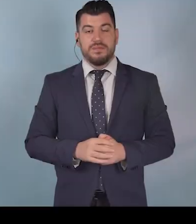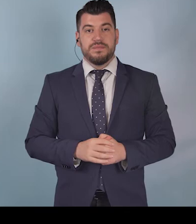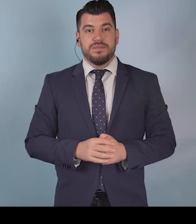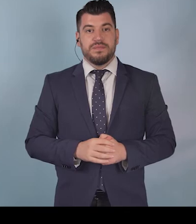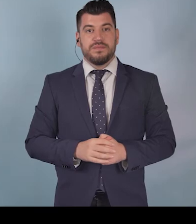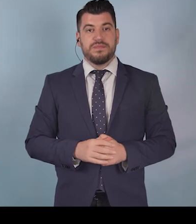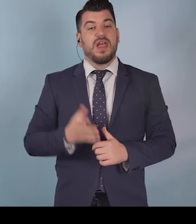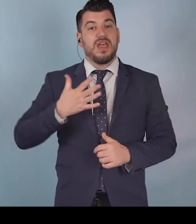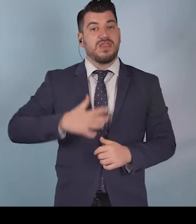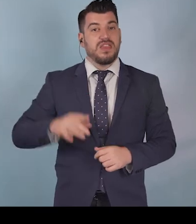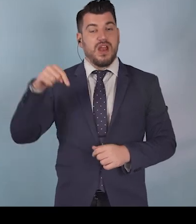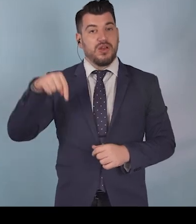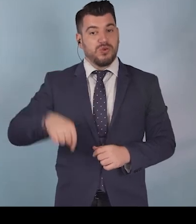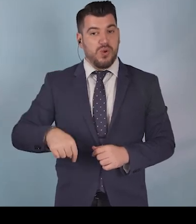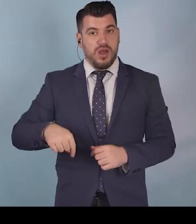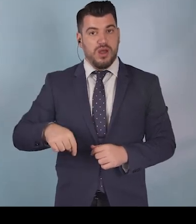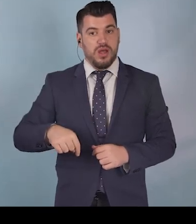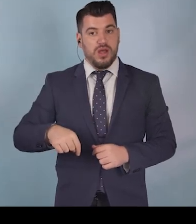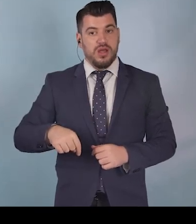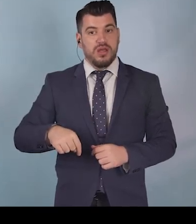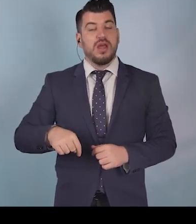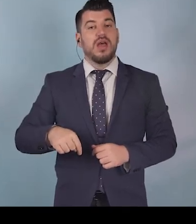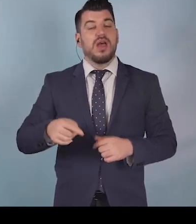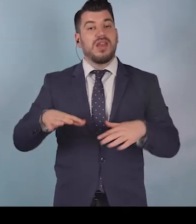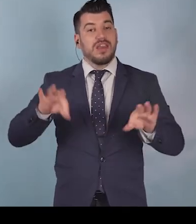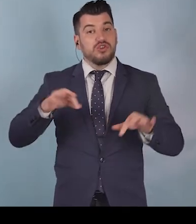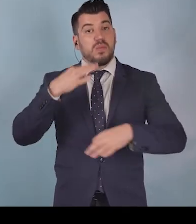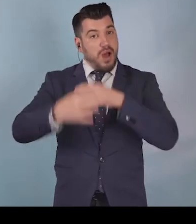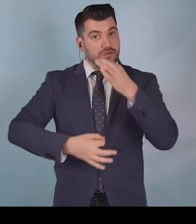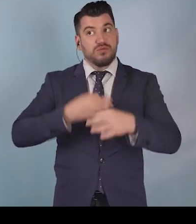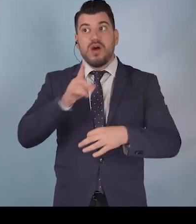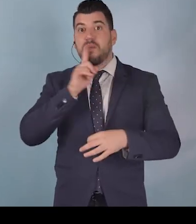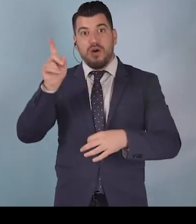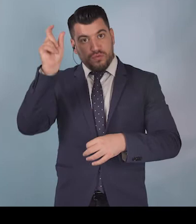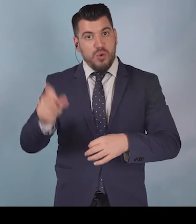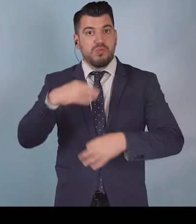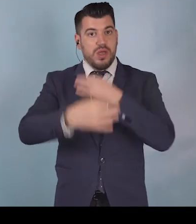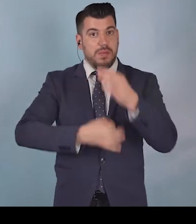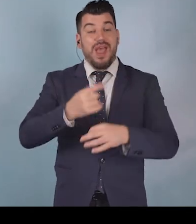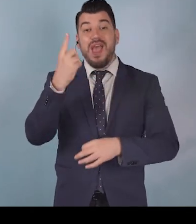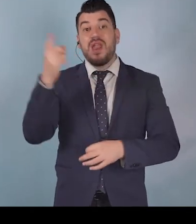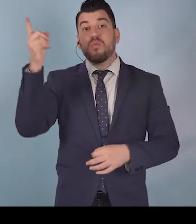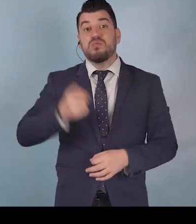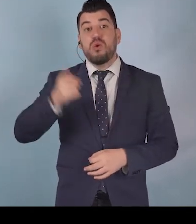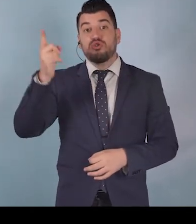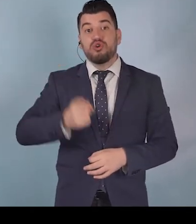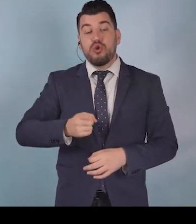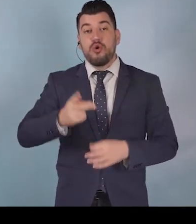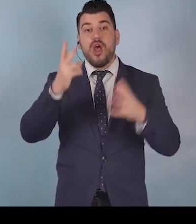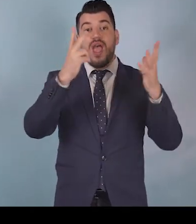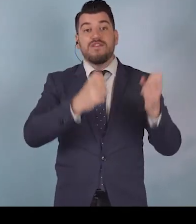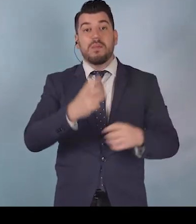Θα ήθελα να πάω ακριβώς αυτό το οποίο υπόθηκε. Θα ξεκινήσω από ένα ποσοστό το οποίο υπόθηκε, το οποίο ήταν